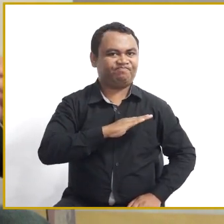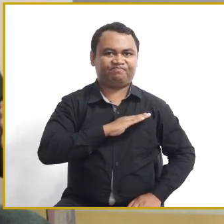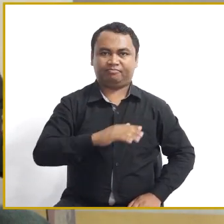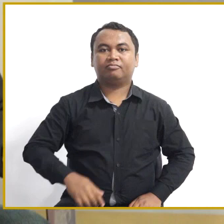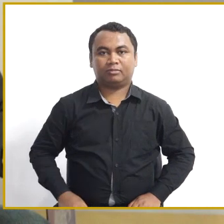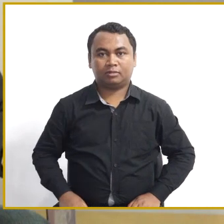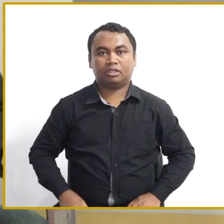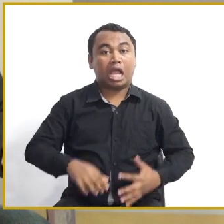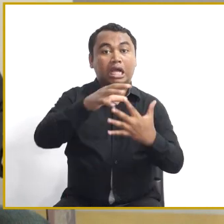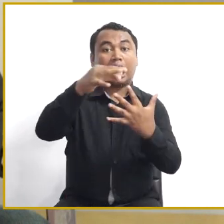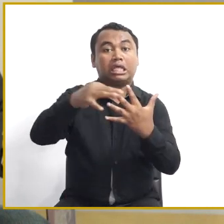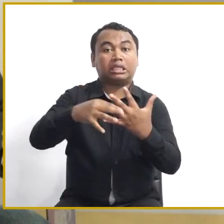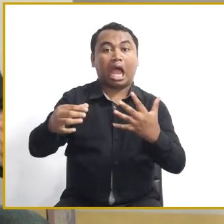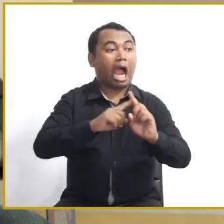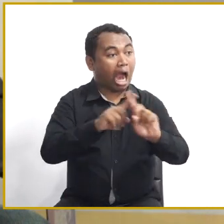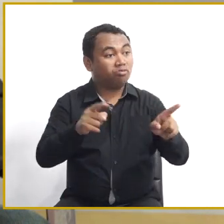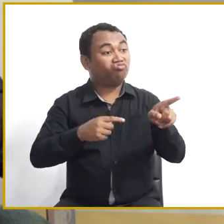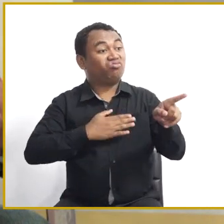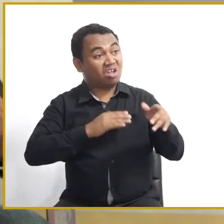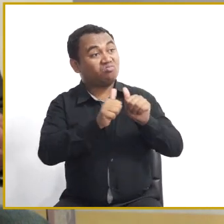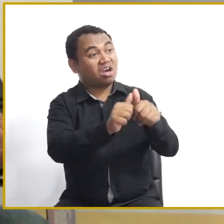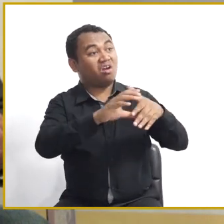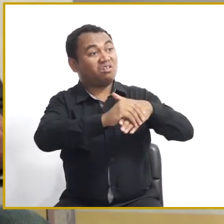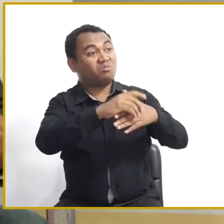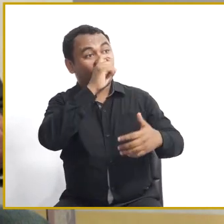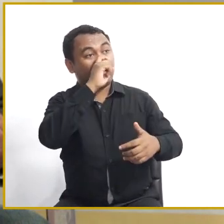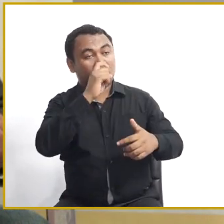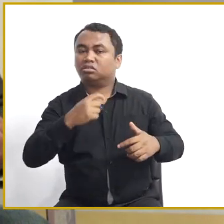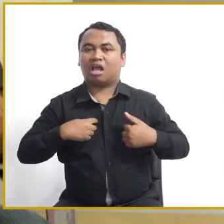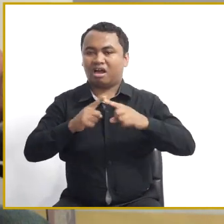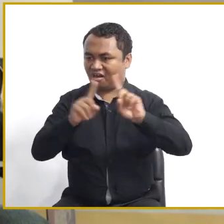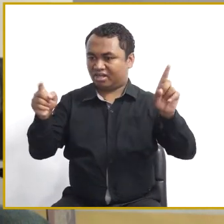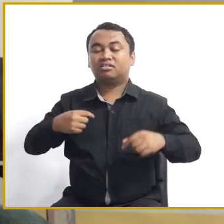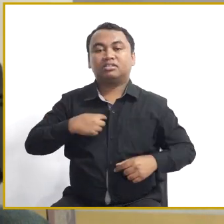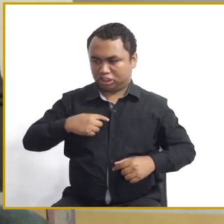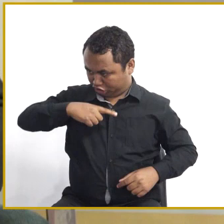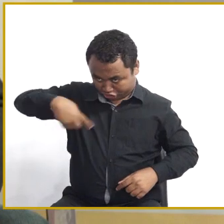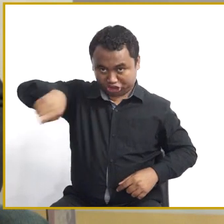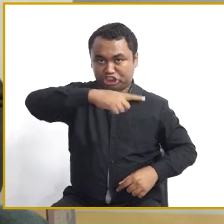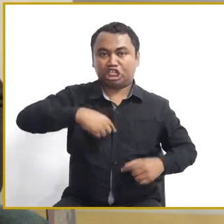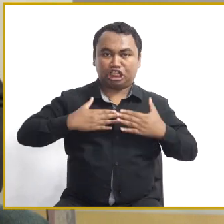Samy manana ny stratégieny, samy manana ny paikadiny. Fa ny anahy dia tsotra.